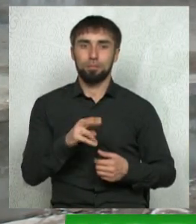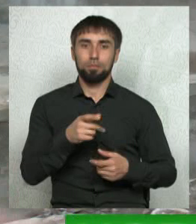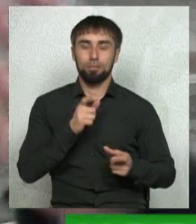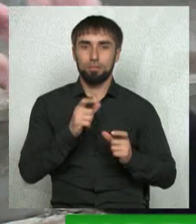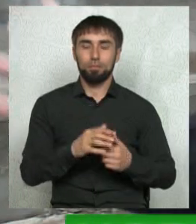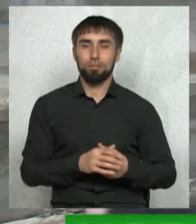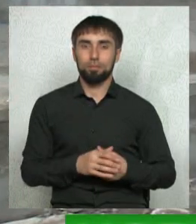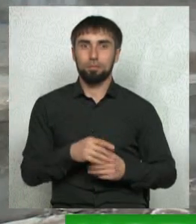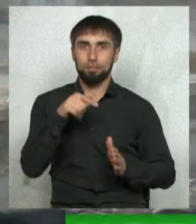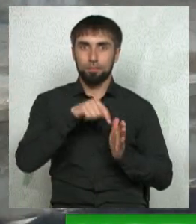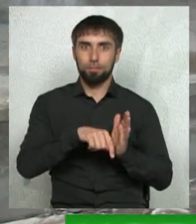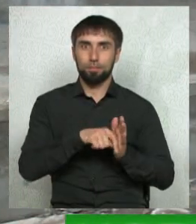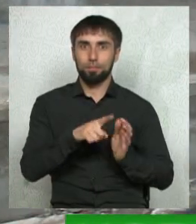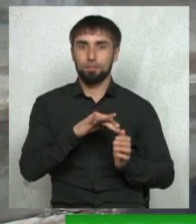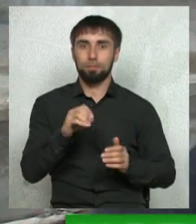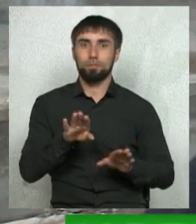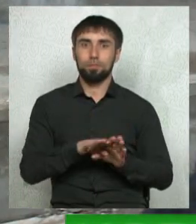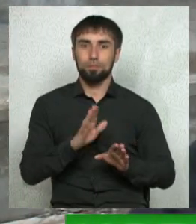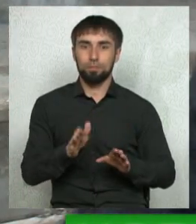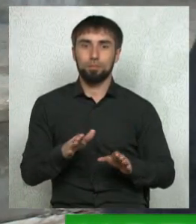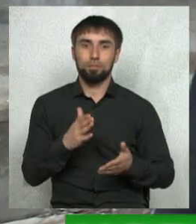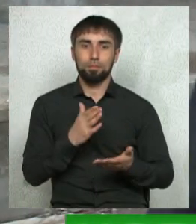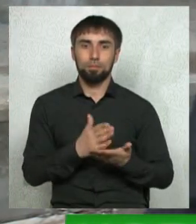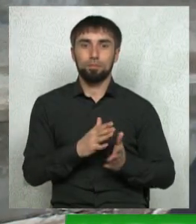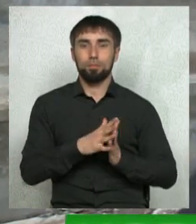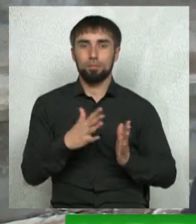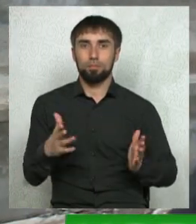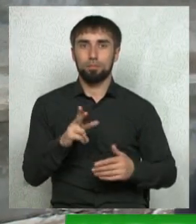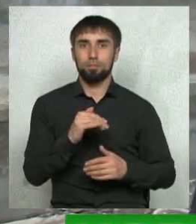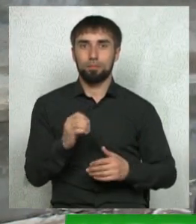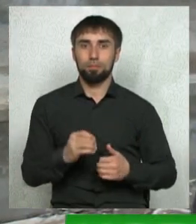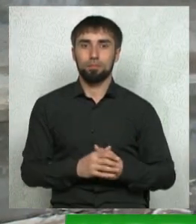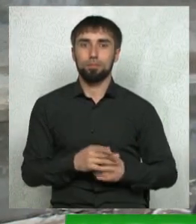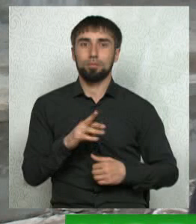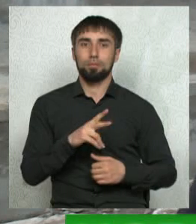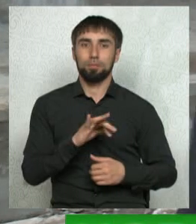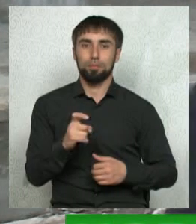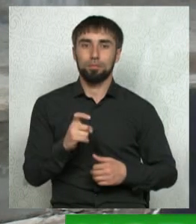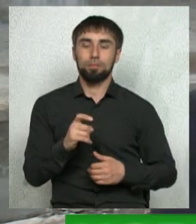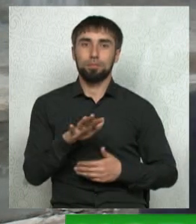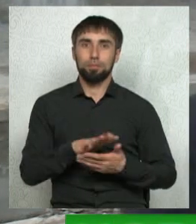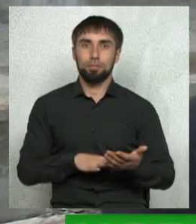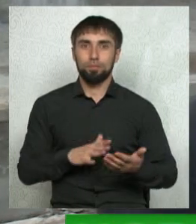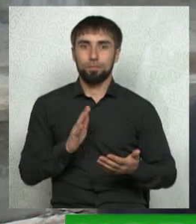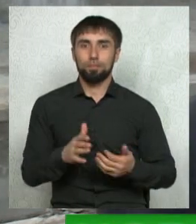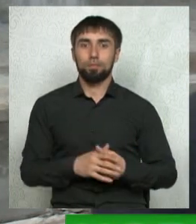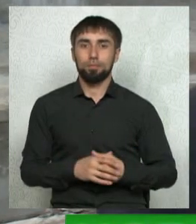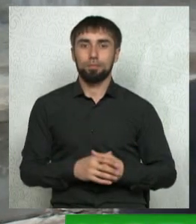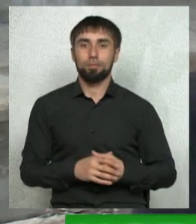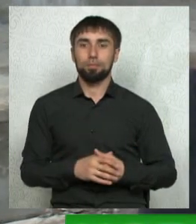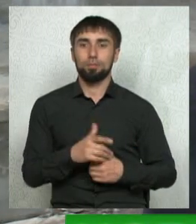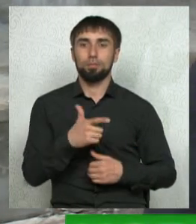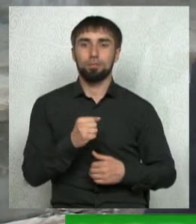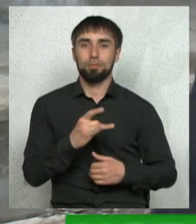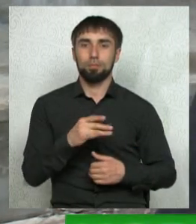попить. Внутри здания тоже будет находиться большое кафе для них. Дальше будут